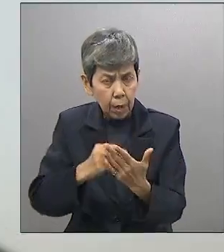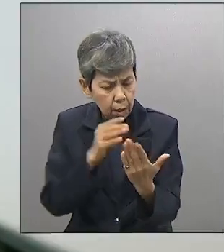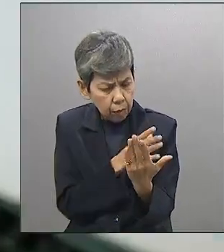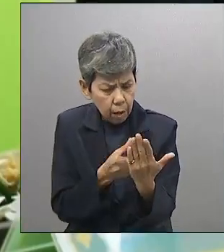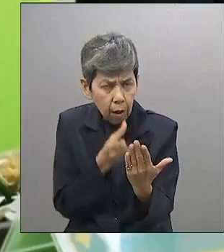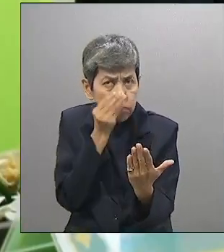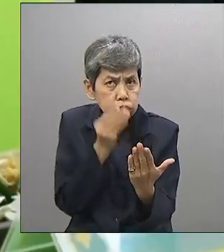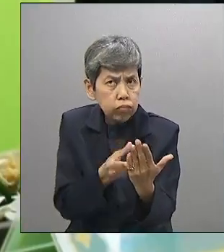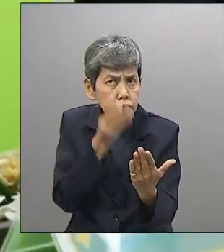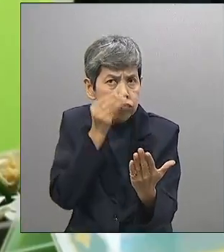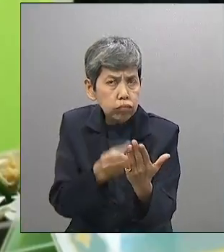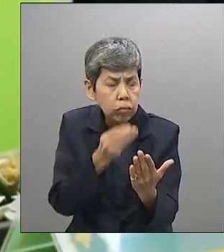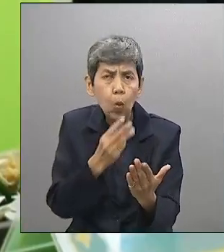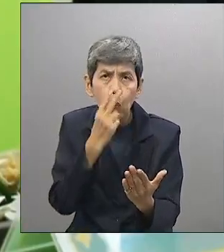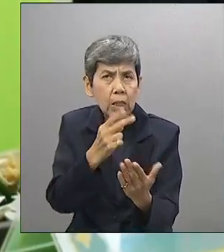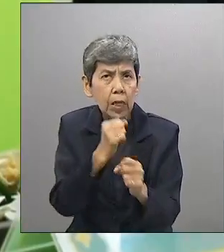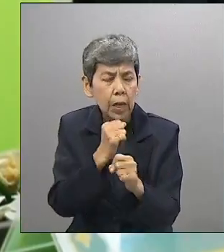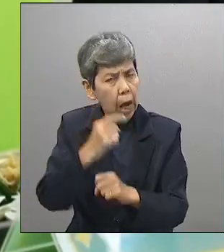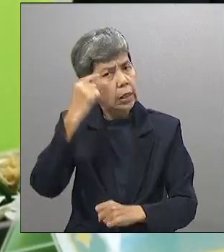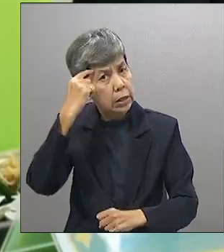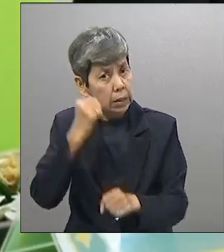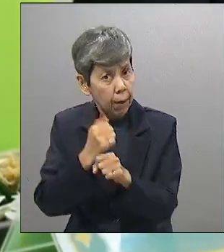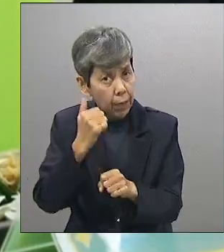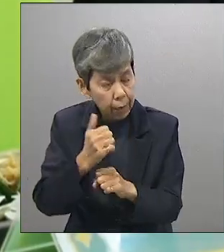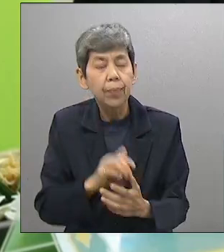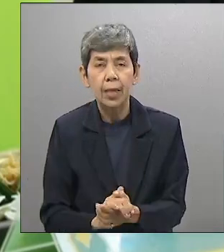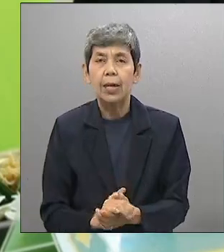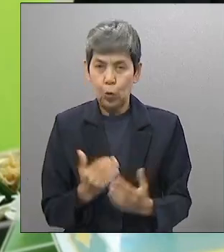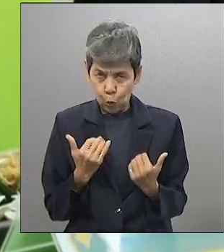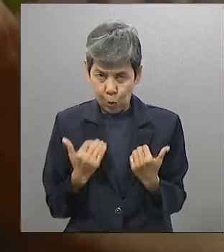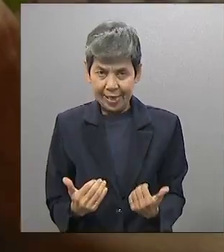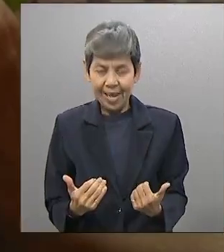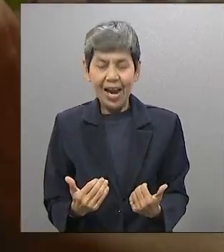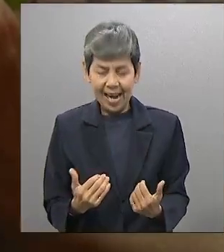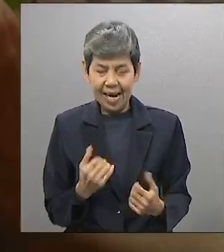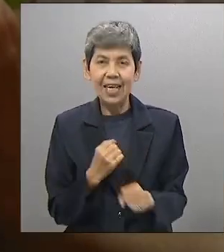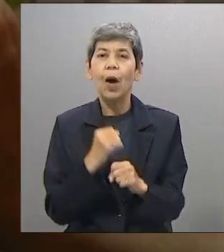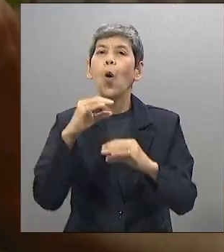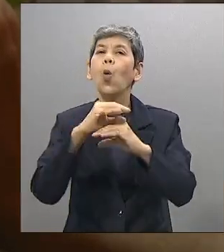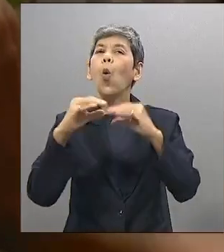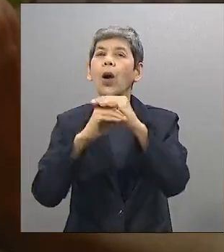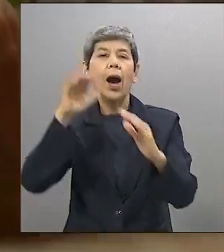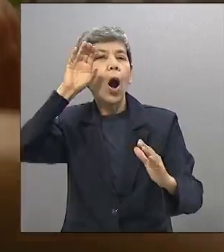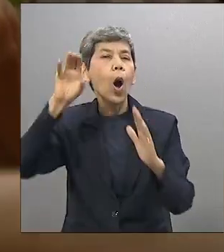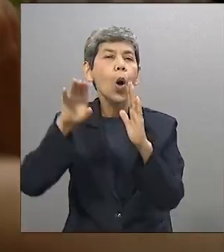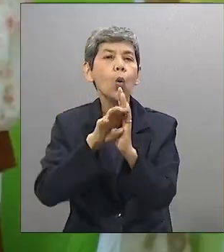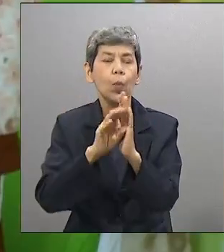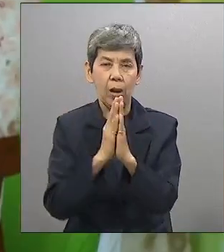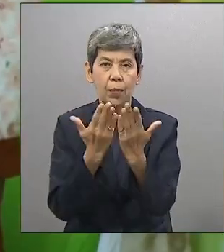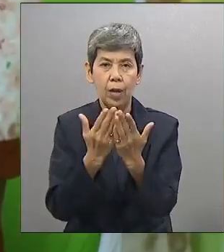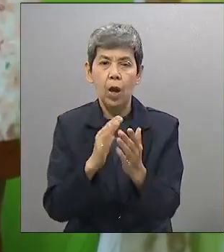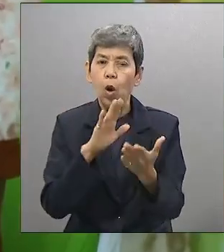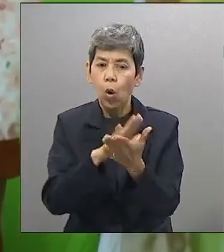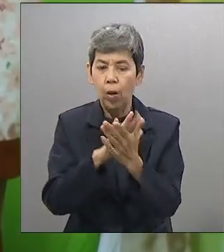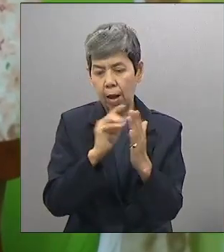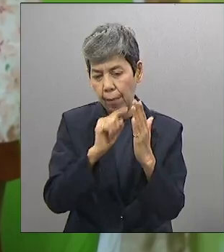เรีนรู้วธีการอ่าน การคิดไดอย่างไรก็เลยมาถึงวันนี้นะคะ ทเราเอาโงการ Picture Bookมาสู่โงเรีนบ้าน